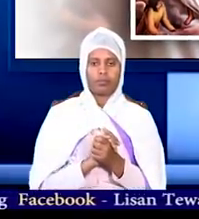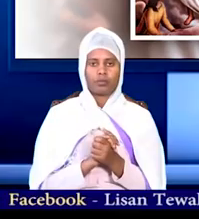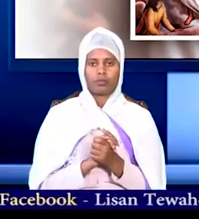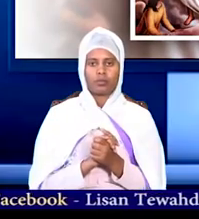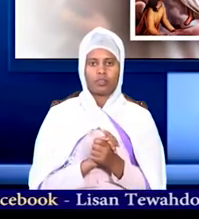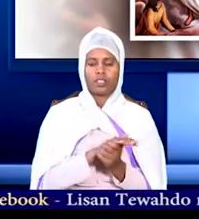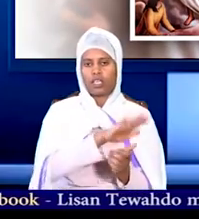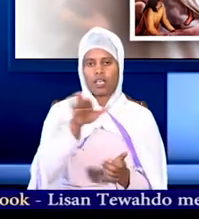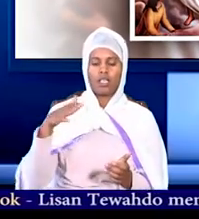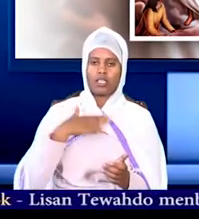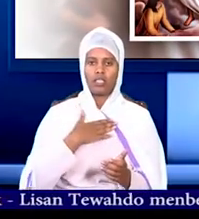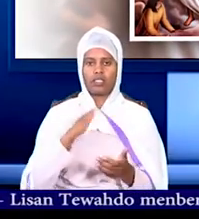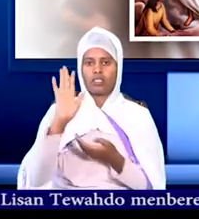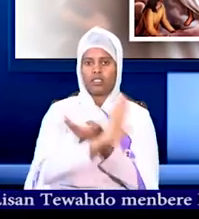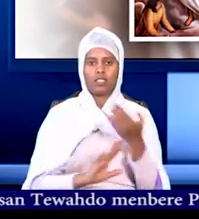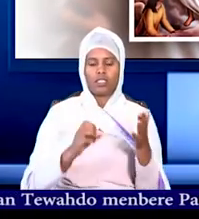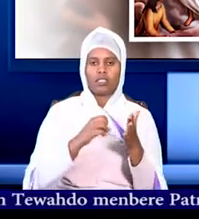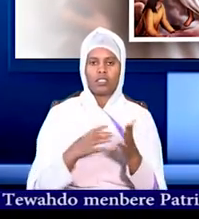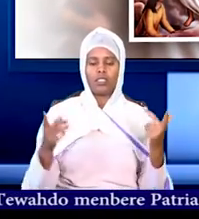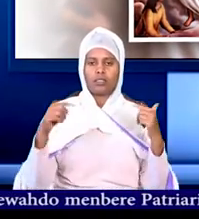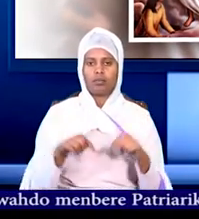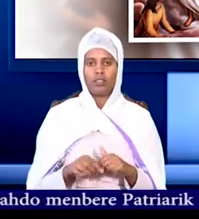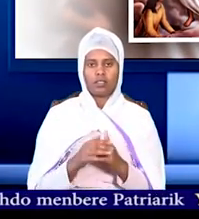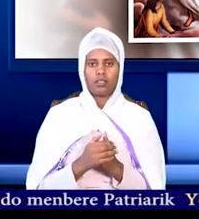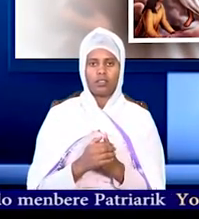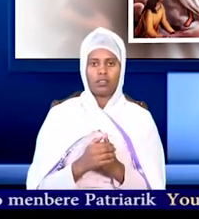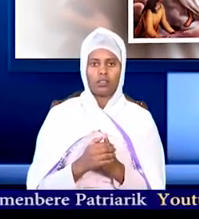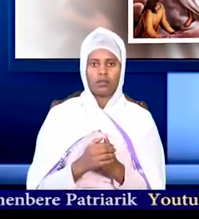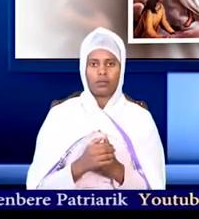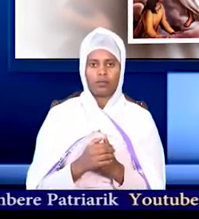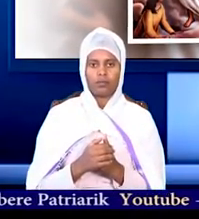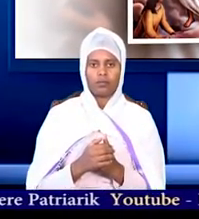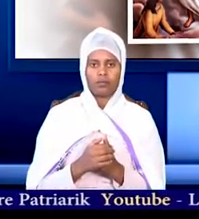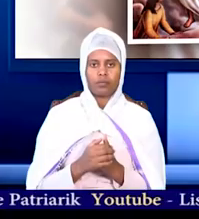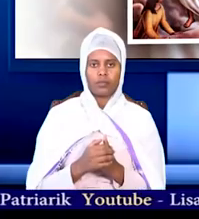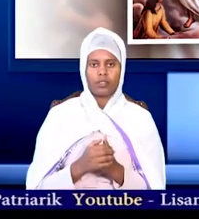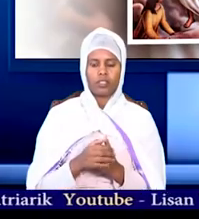ያ ኣይኮነ እንታይዳ ንዓና ንድሕነትና ስለ ዝመፀ